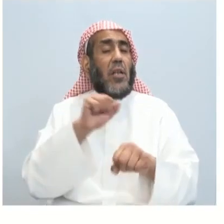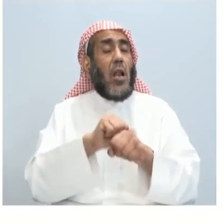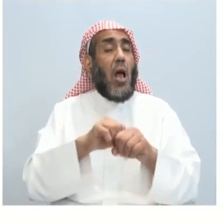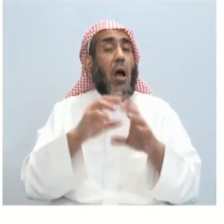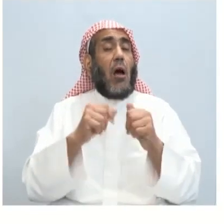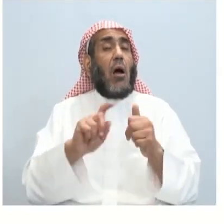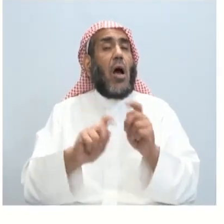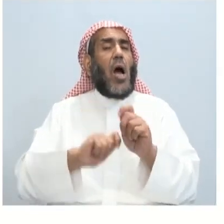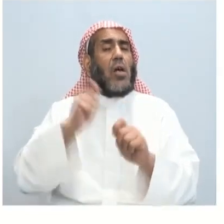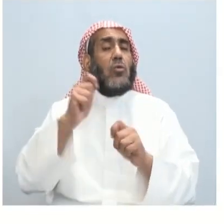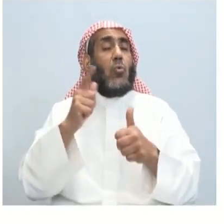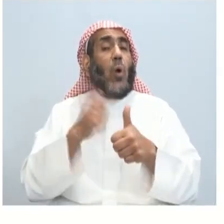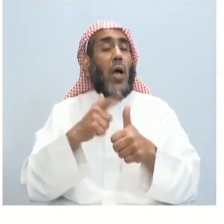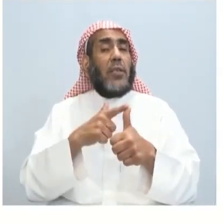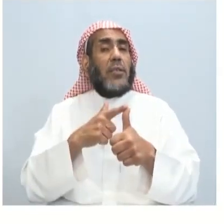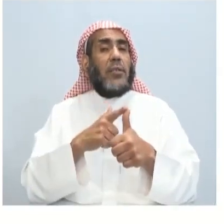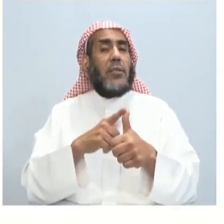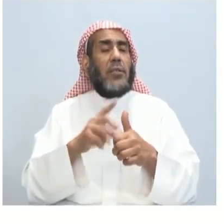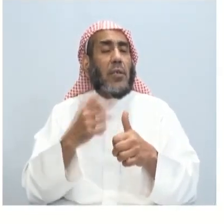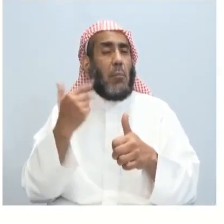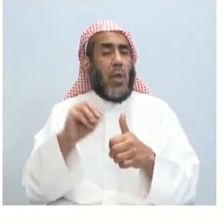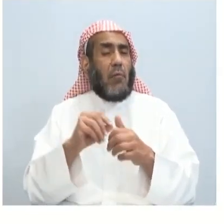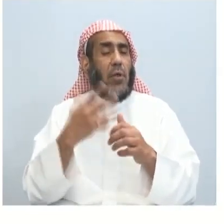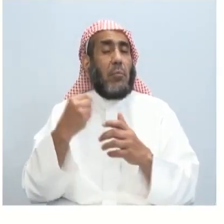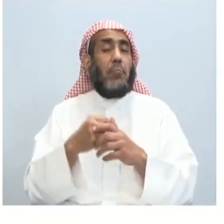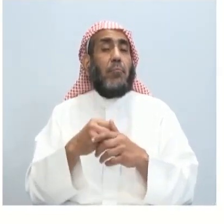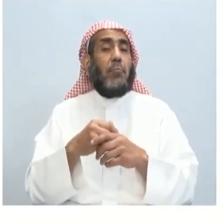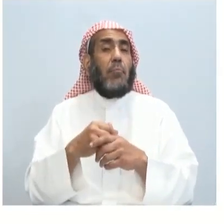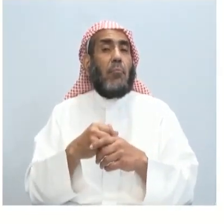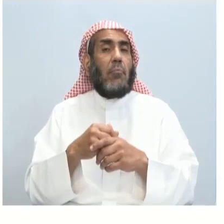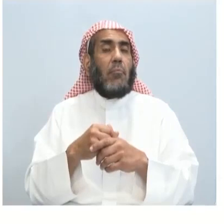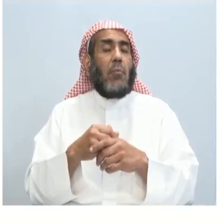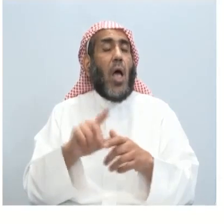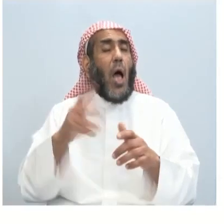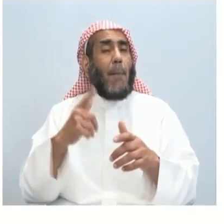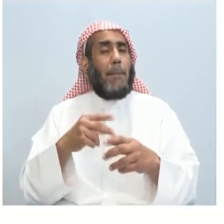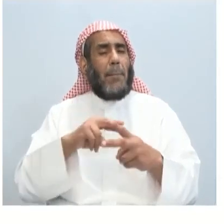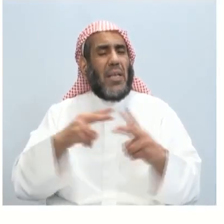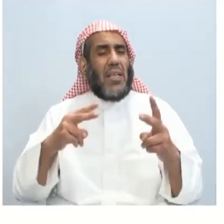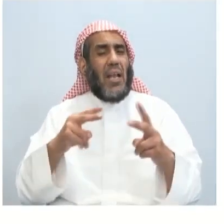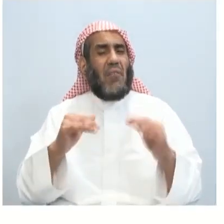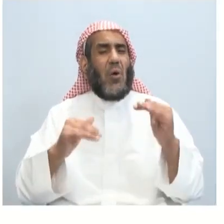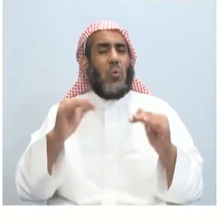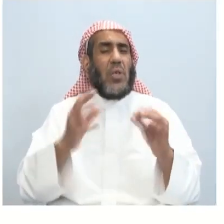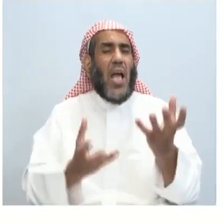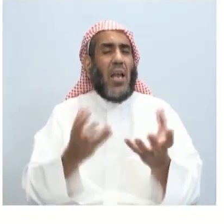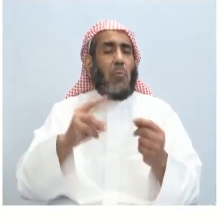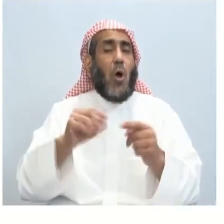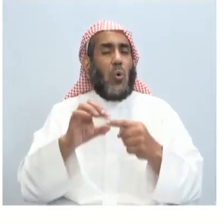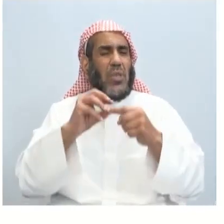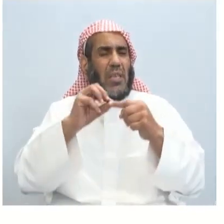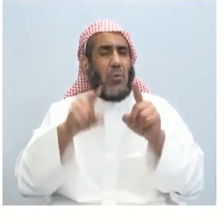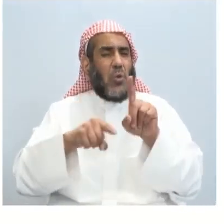اصل واحد هل الاجسام لها اصل واحد كما ذكر في علمه ام باختلاف اوزان المواد ام بتمدد